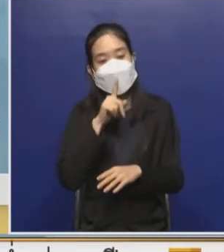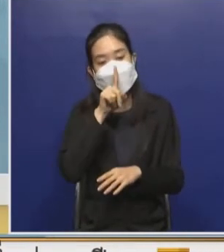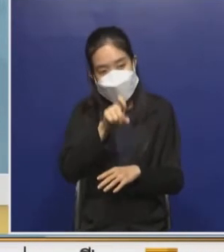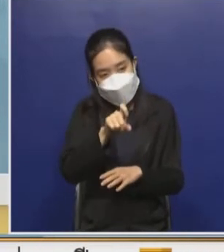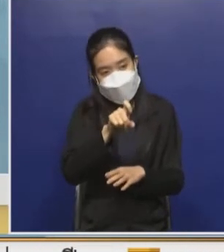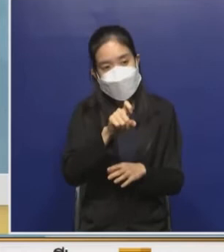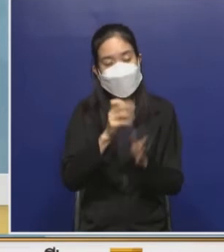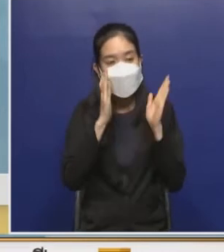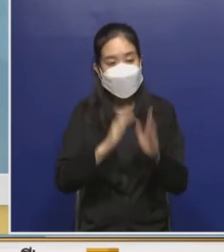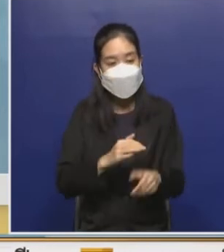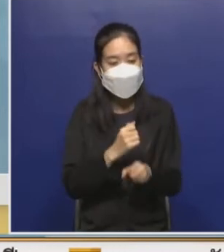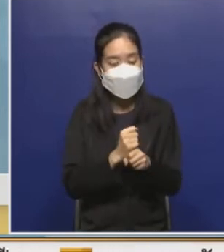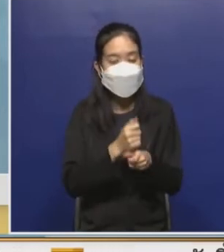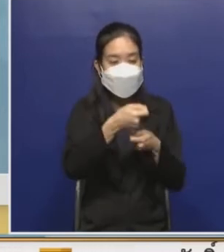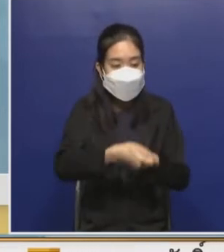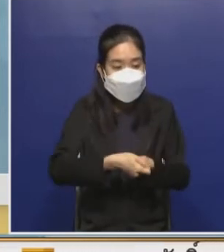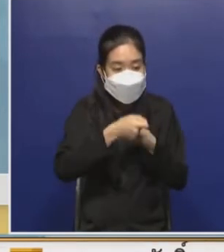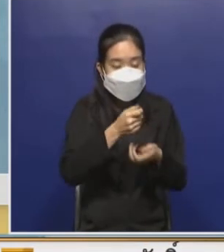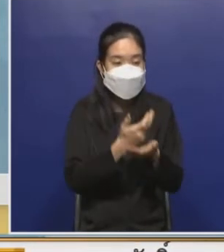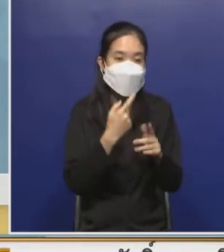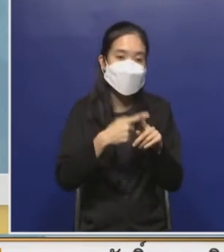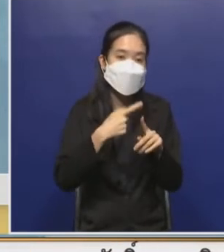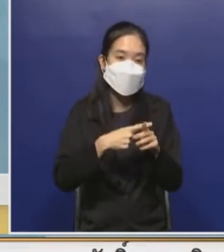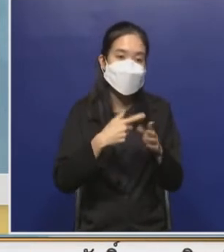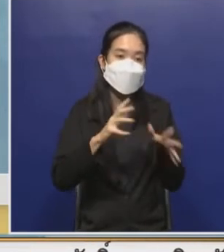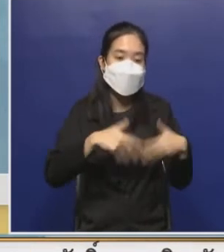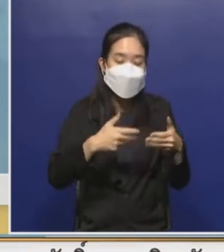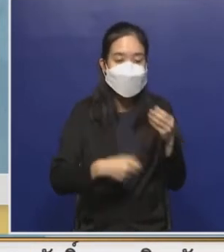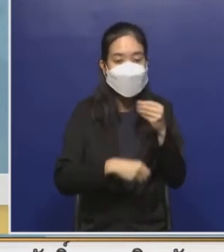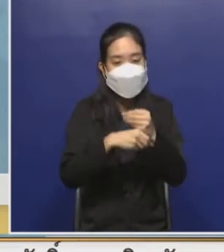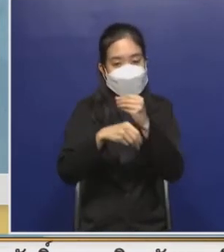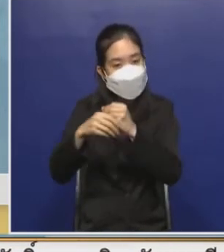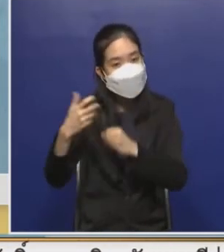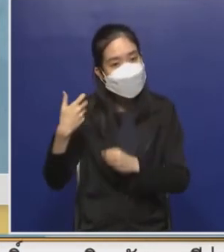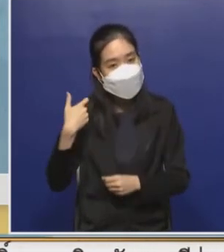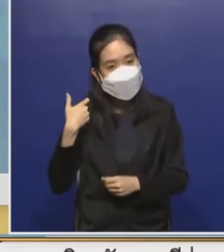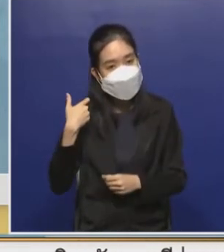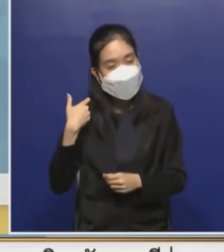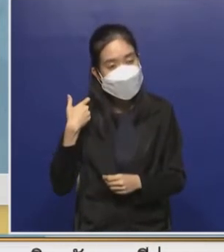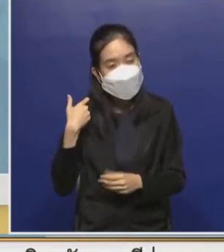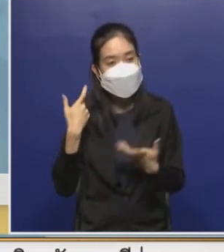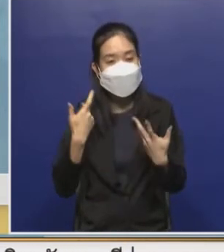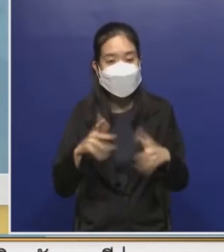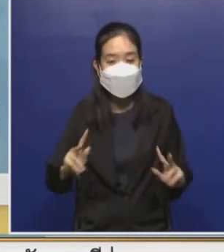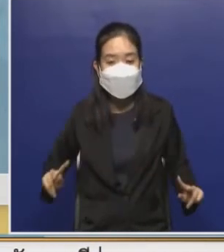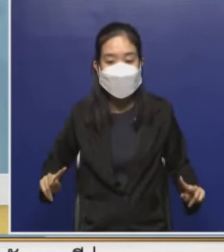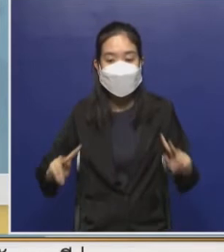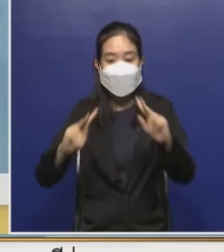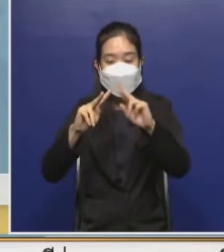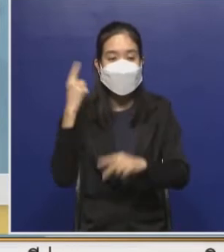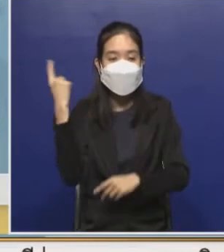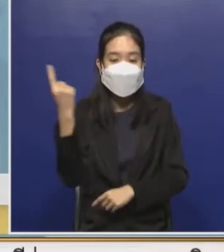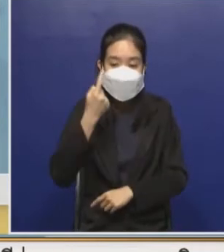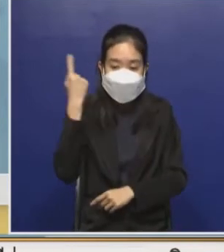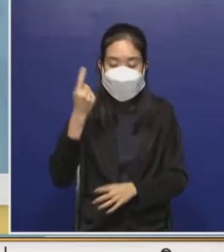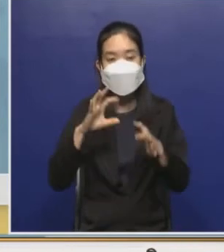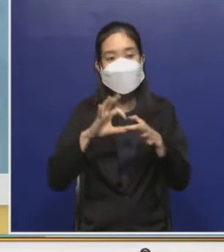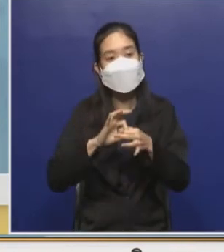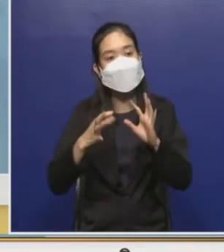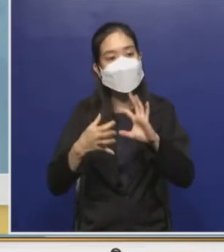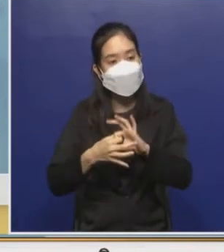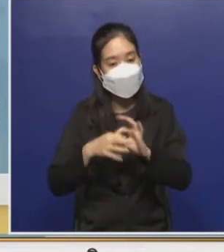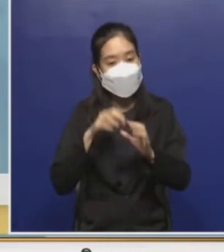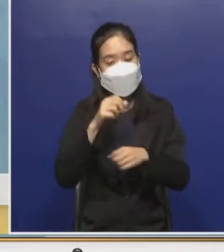รายย่อยมีรายได้เพิมขึ้นต่เดือนเทาไรกระสวงทองเที่วและกี่ลา ในปี 20